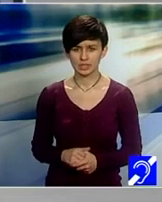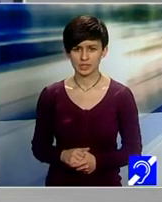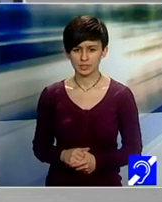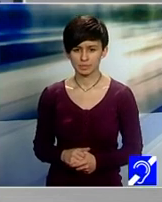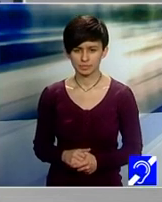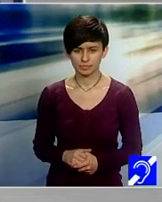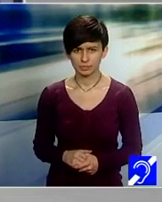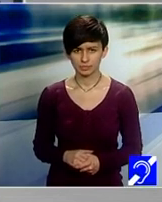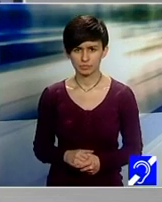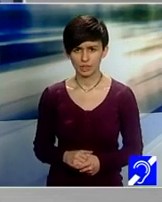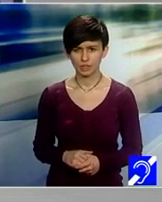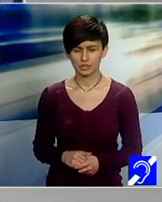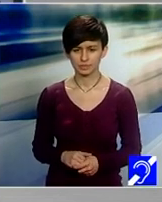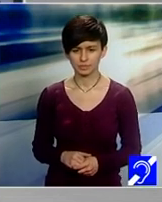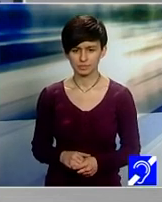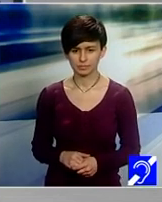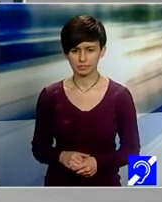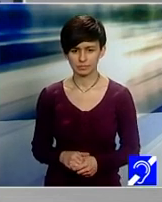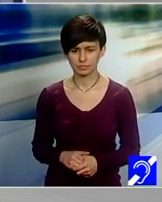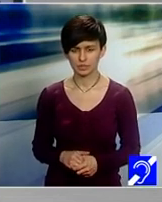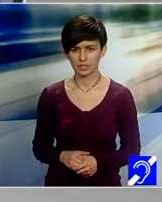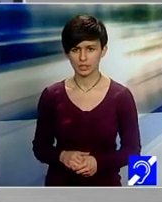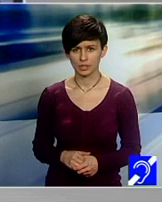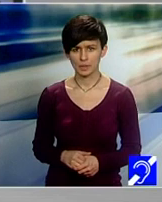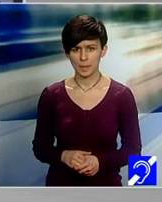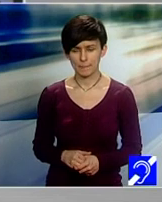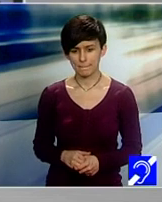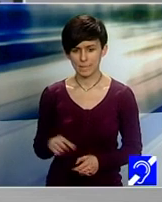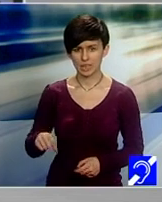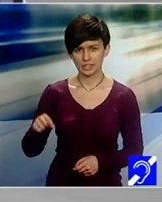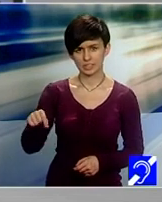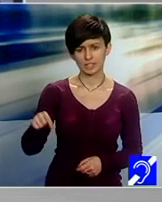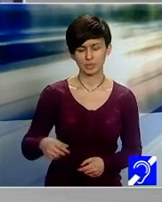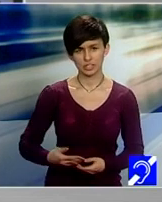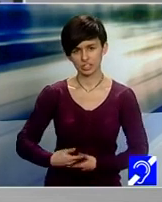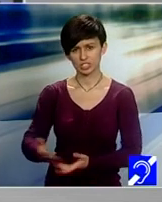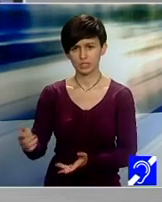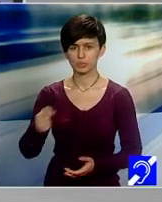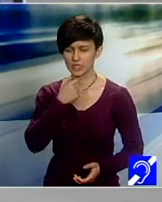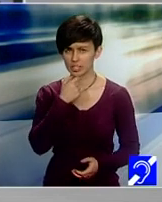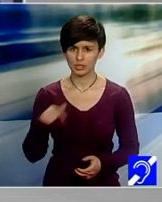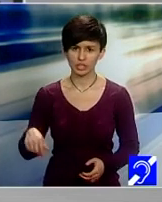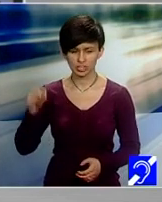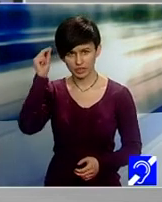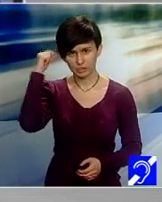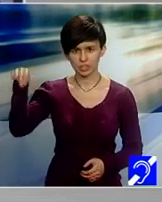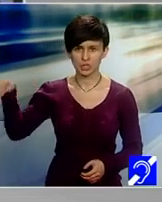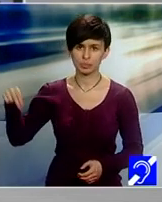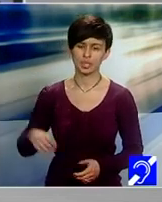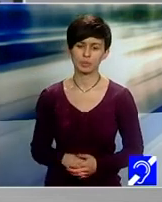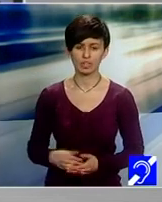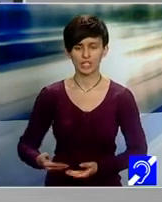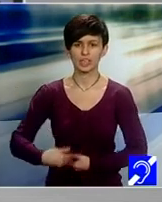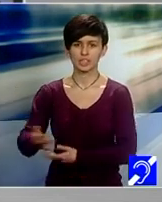pe care am uitat să-l menționez, în distribuția de semințe de anul acesta avem inclusă și Republica Moldova, distribuim gratuit atât